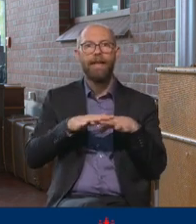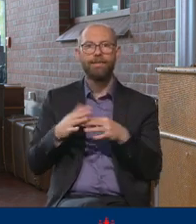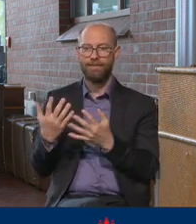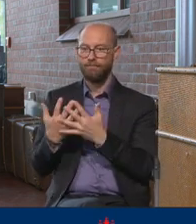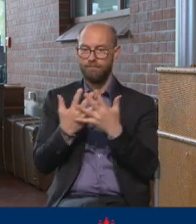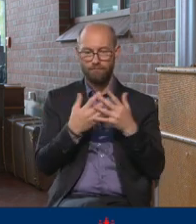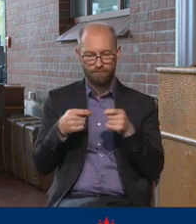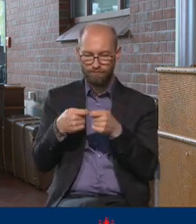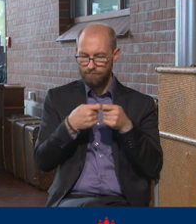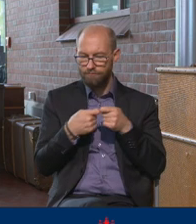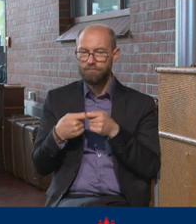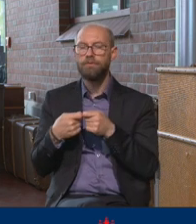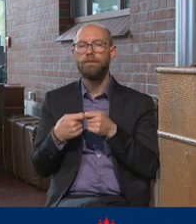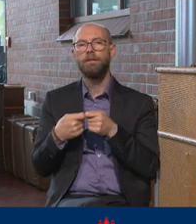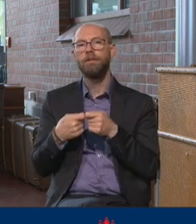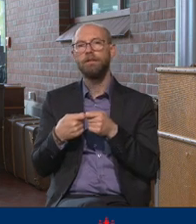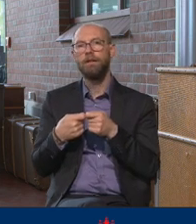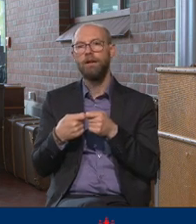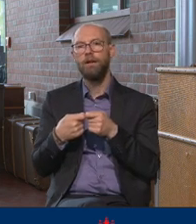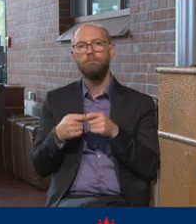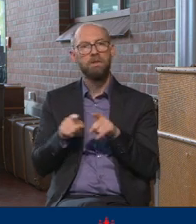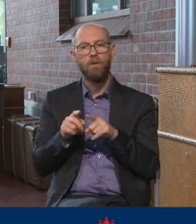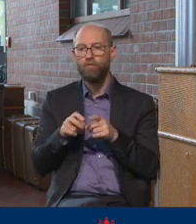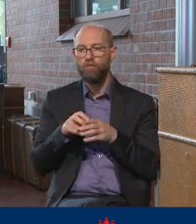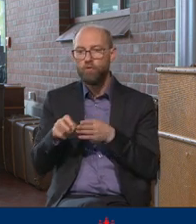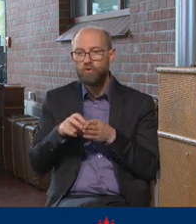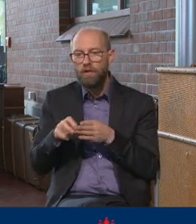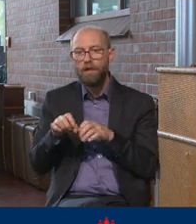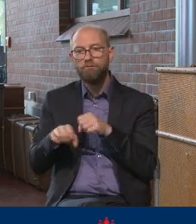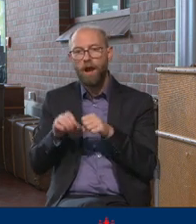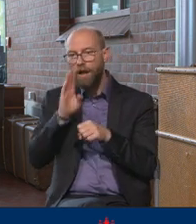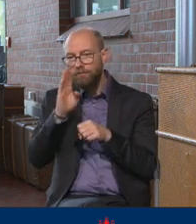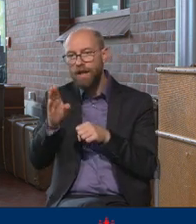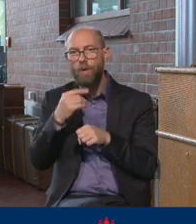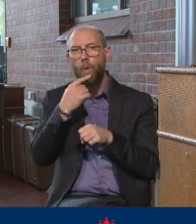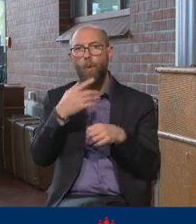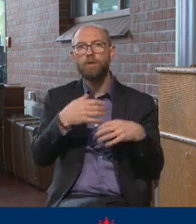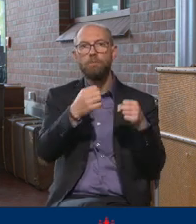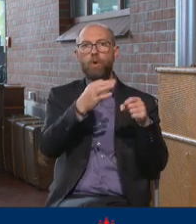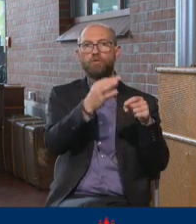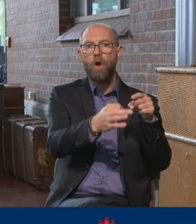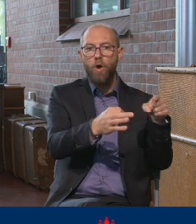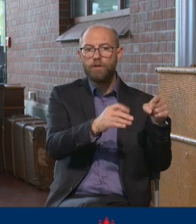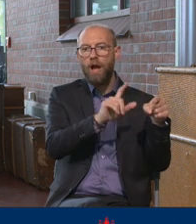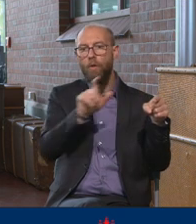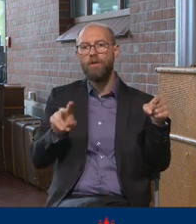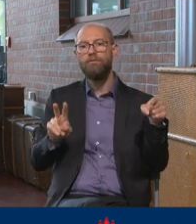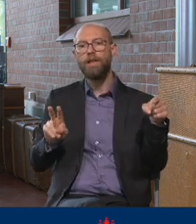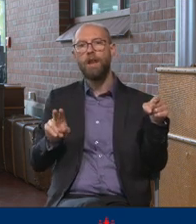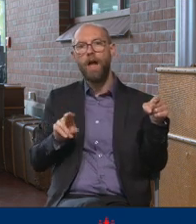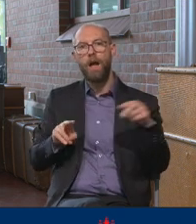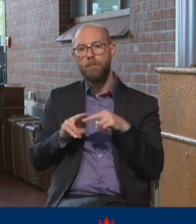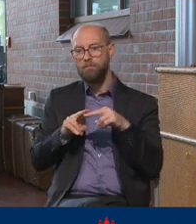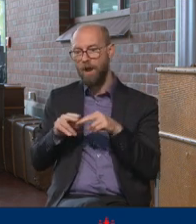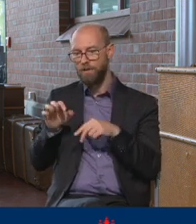verwoben ist das betrifft die übergeordneten fuß und radwege von rothenburgsort com hin zum felder bei zum felder marktplatz das